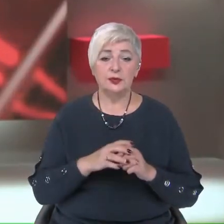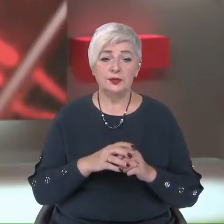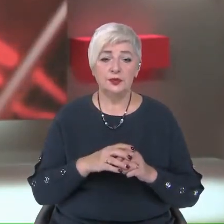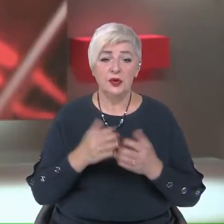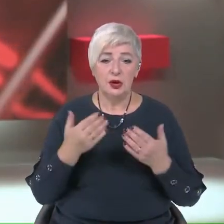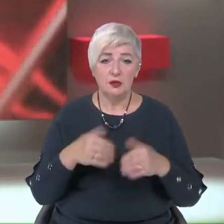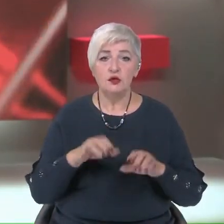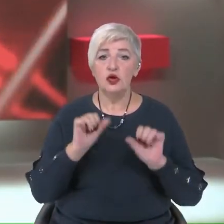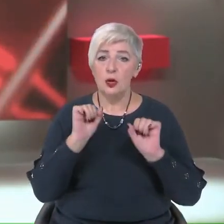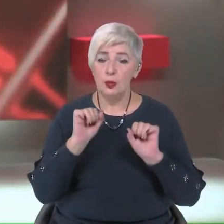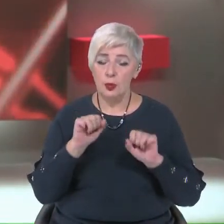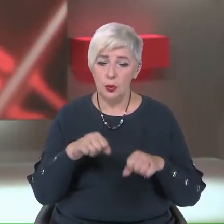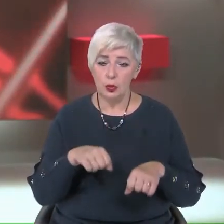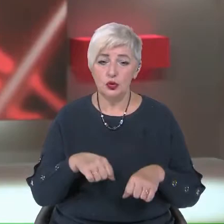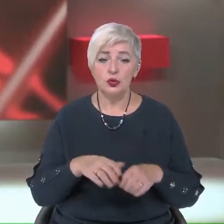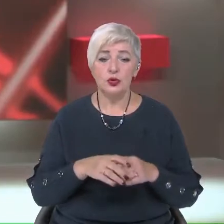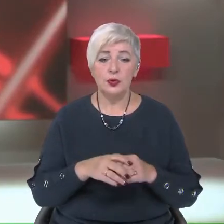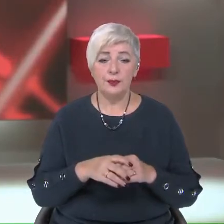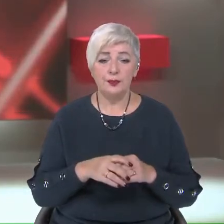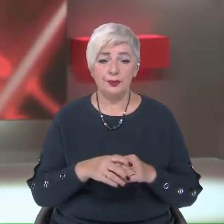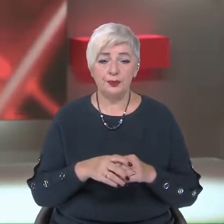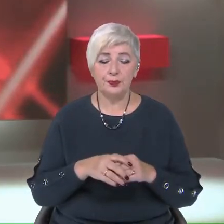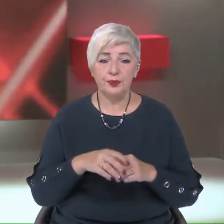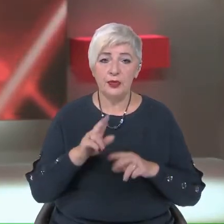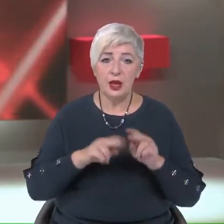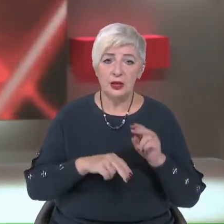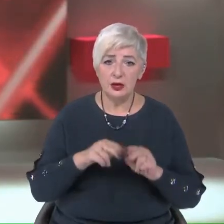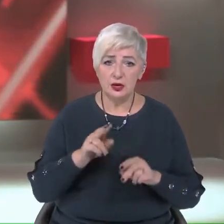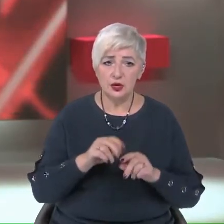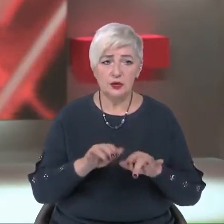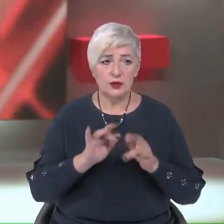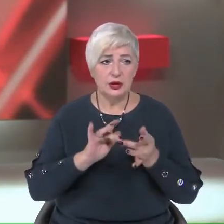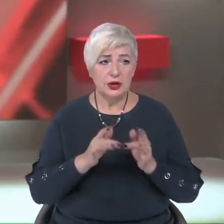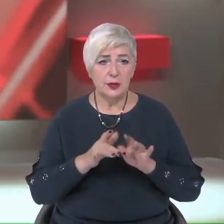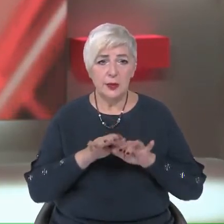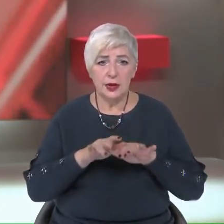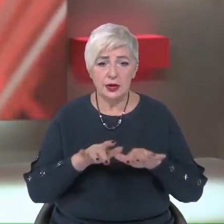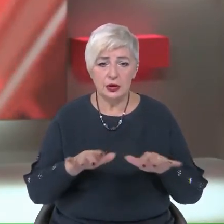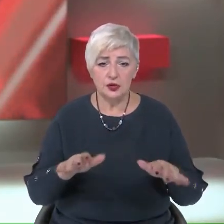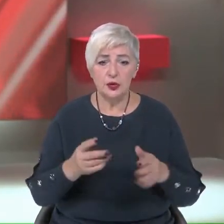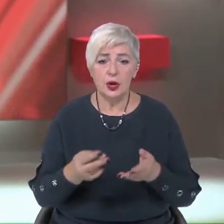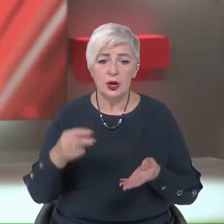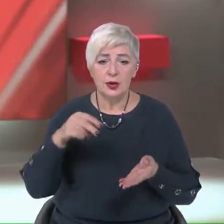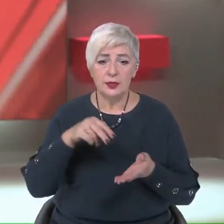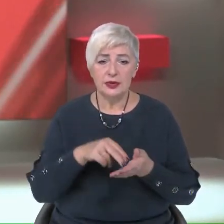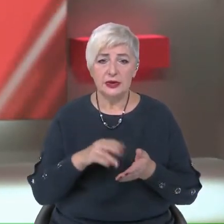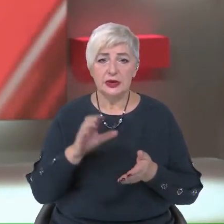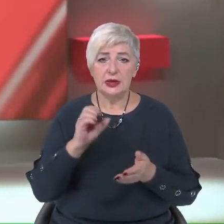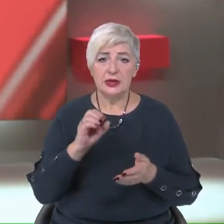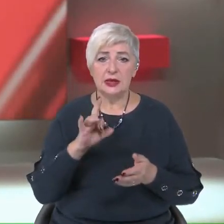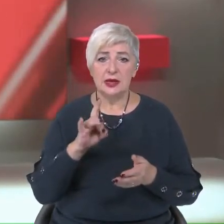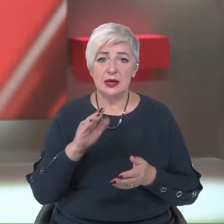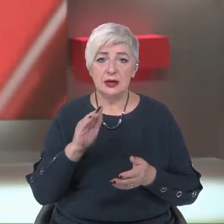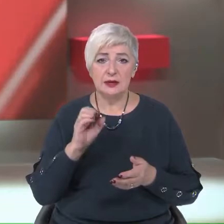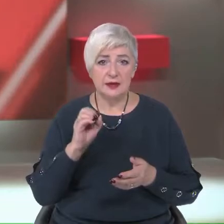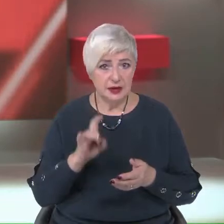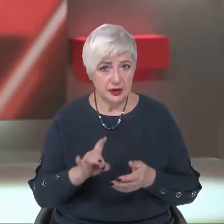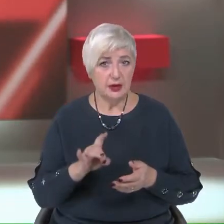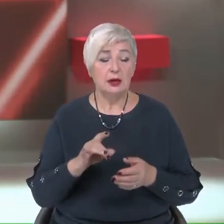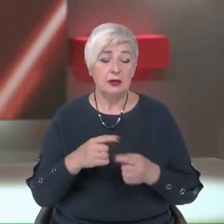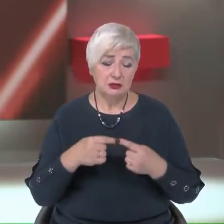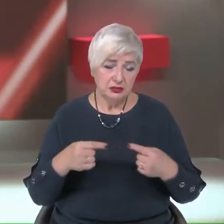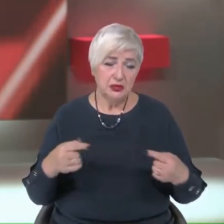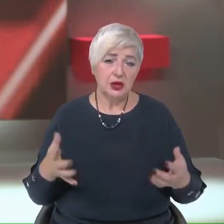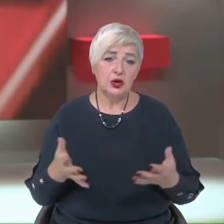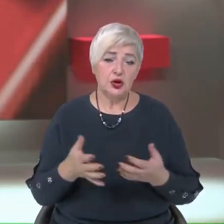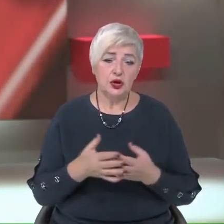вже можуть налаштувати мережу, поставити сервер і таке інше. Тобто